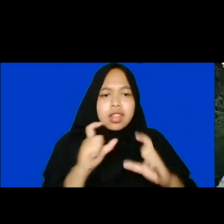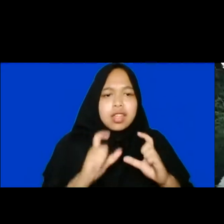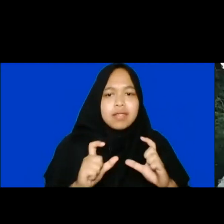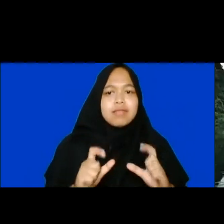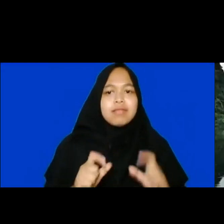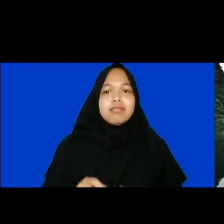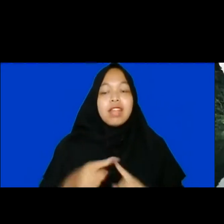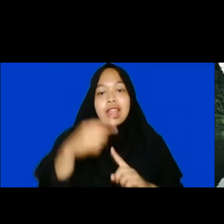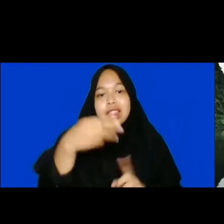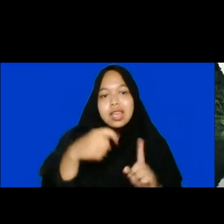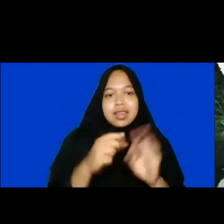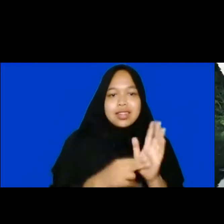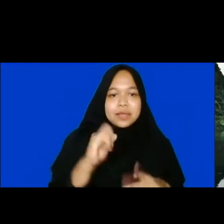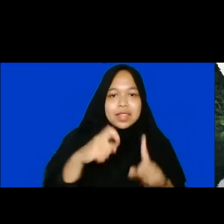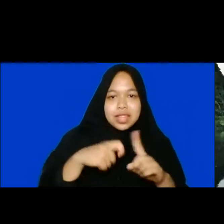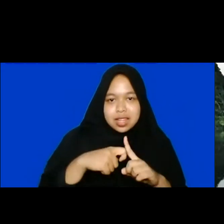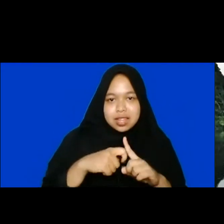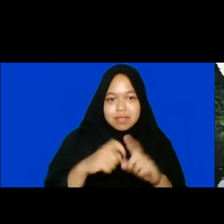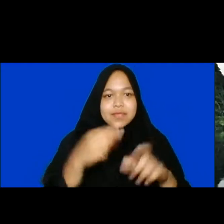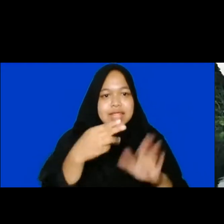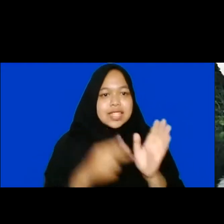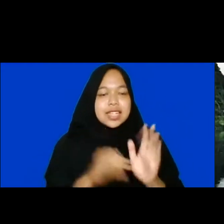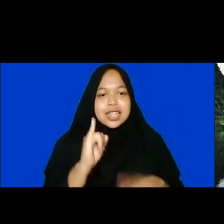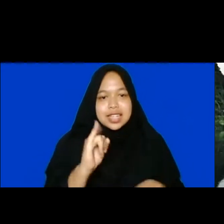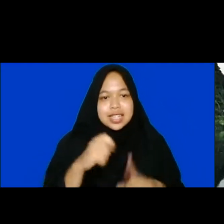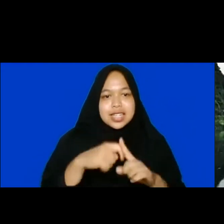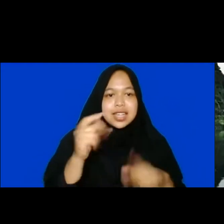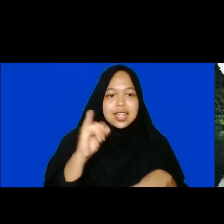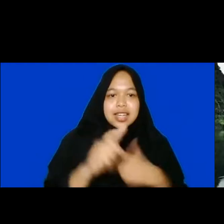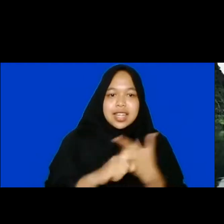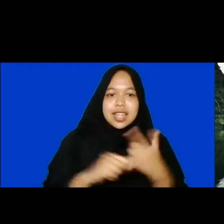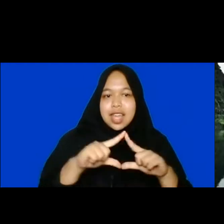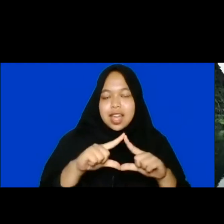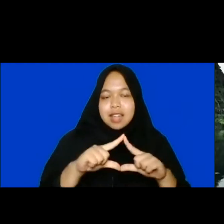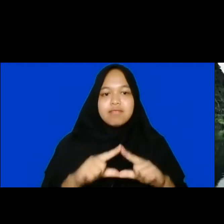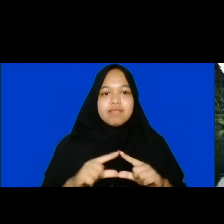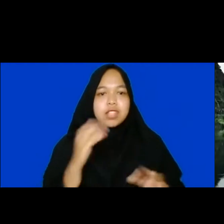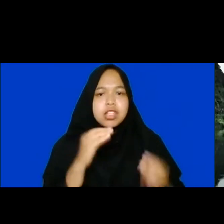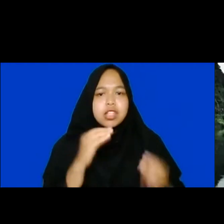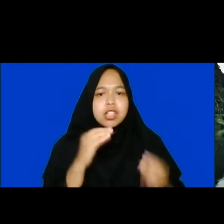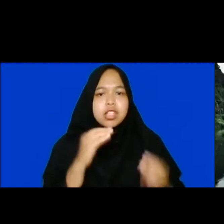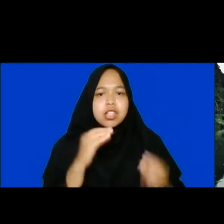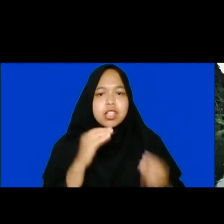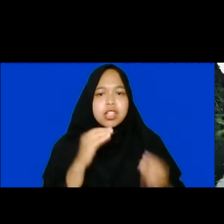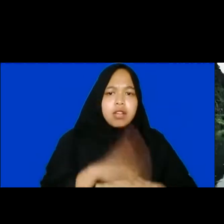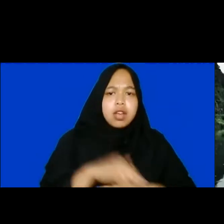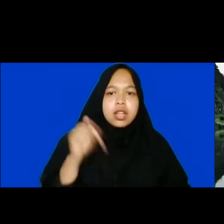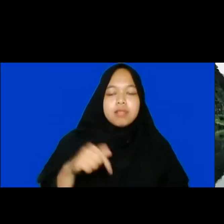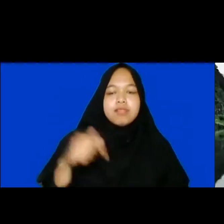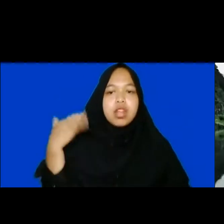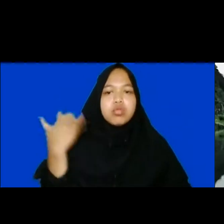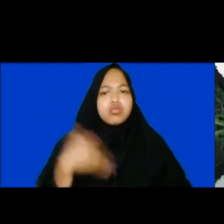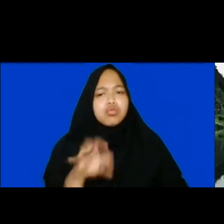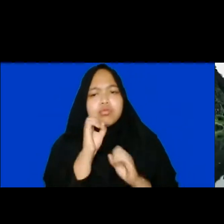Baiklah Bapak dan teman-teman sekalian, pada sesi bincang online kali ini, seperti yang tadi sudah disampaikan oleh Ibu Retno, kita